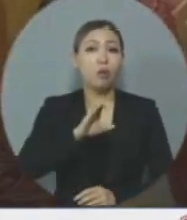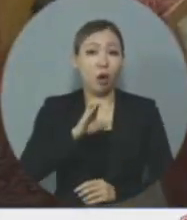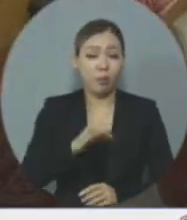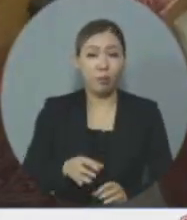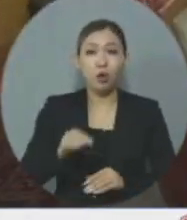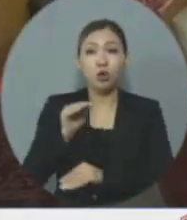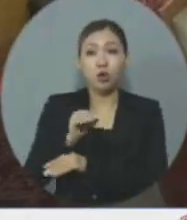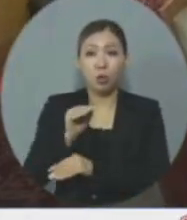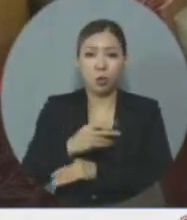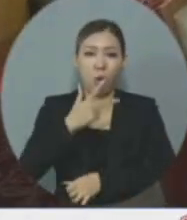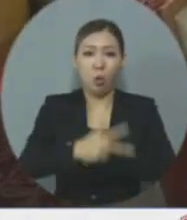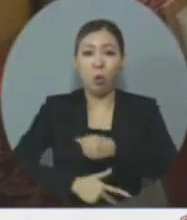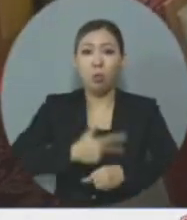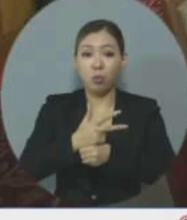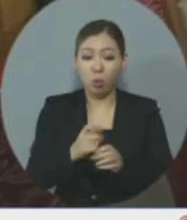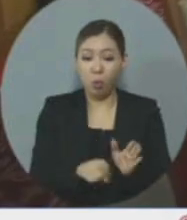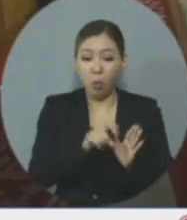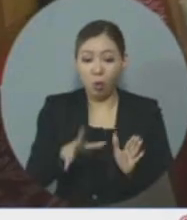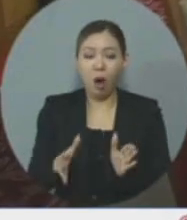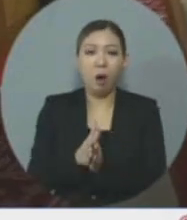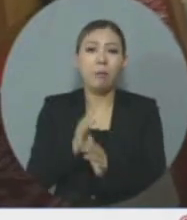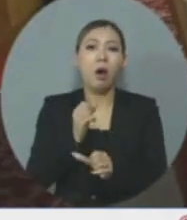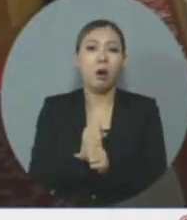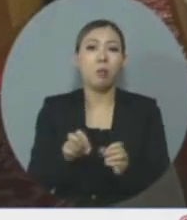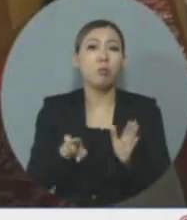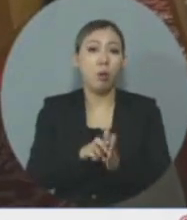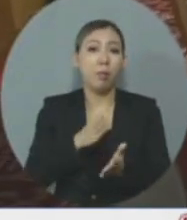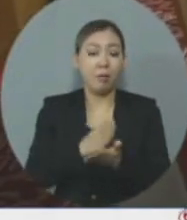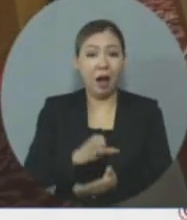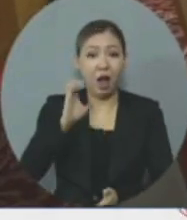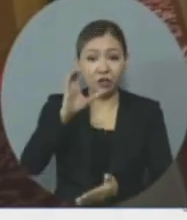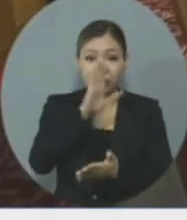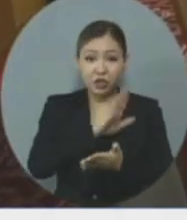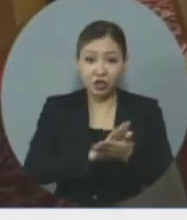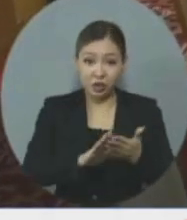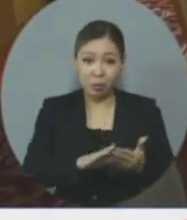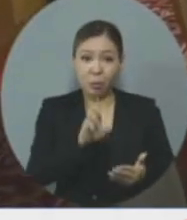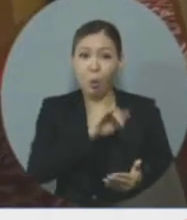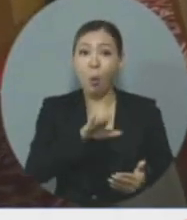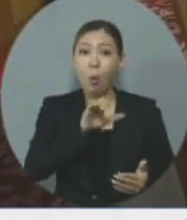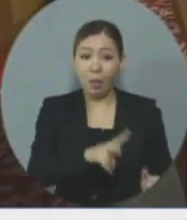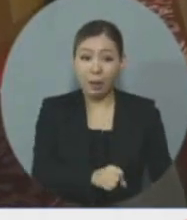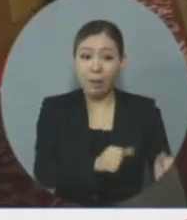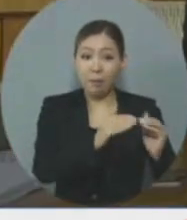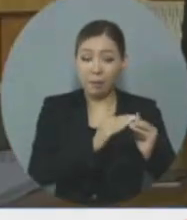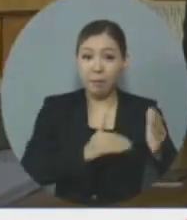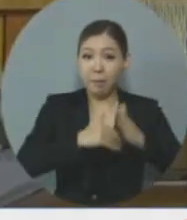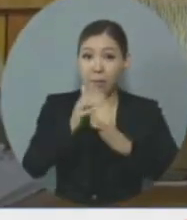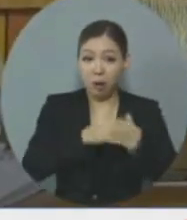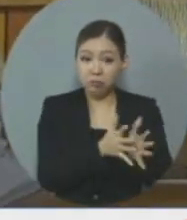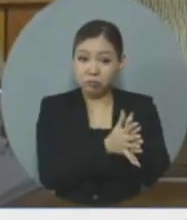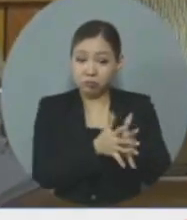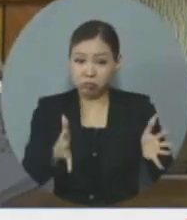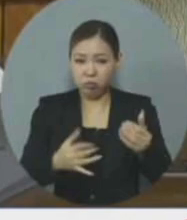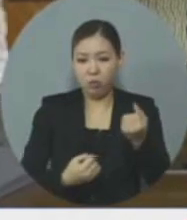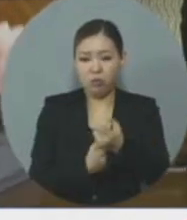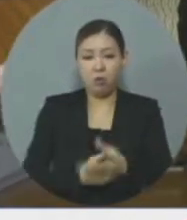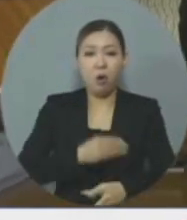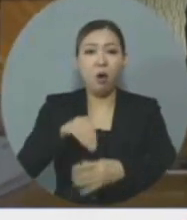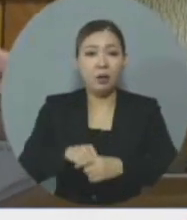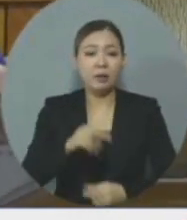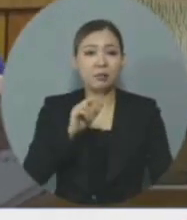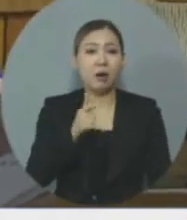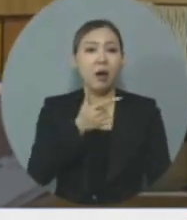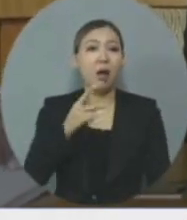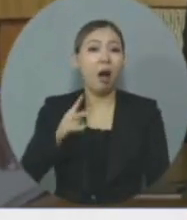жилд хамтран ажиллах боломж байгааг илэрхийллээ. За нэгдүгээр автобусны шинэ терминал барилга байгуулах зүгээр дэд бүтцэд хөрөнгө оруулалт хийх. Тэр дундаа цахилгаан автобусны